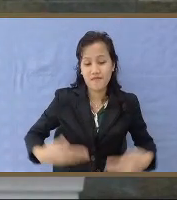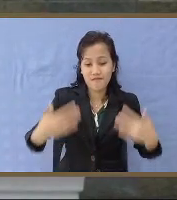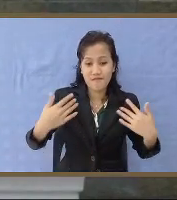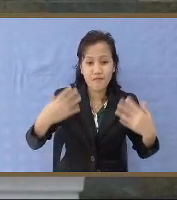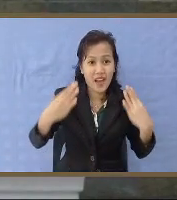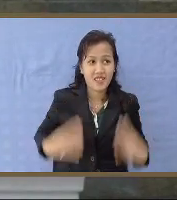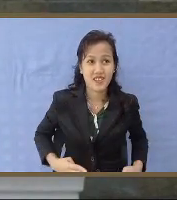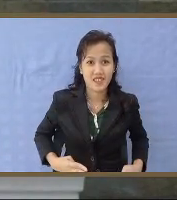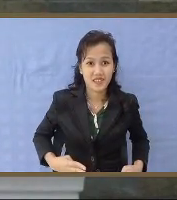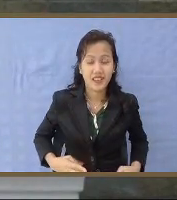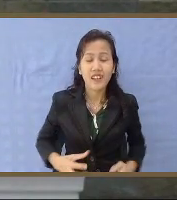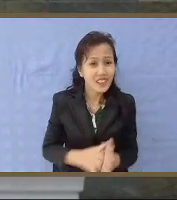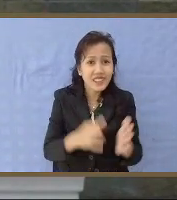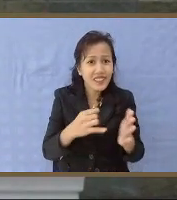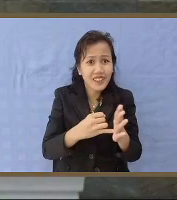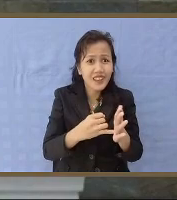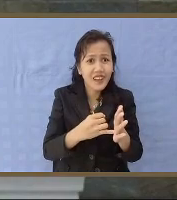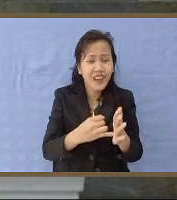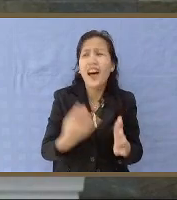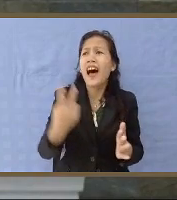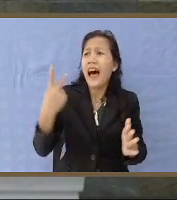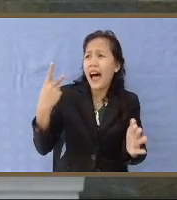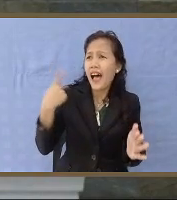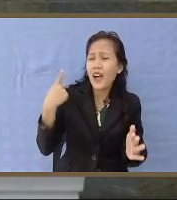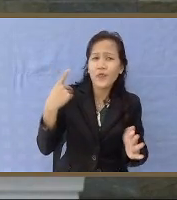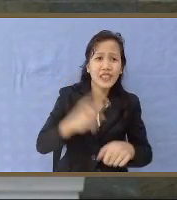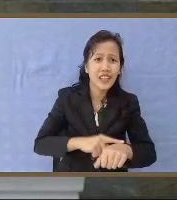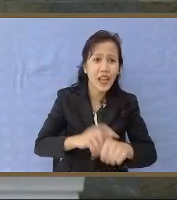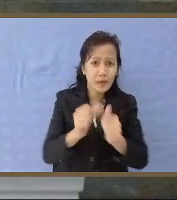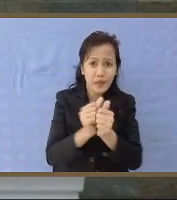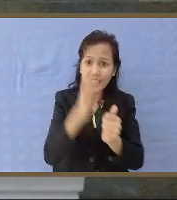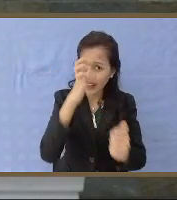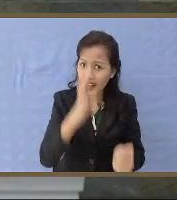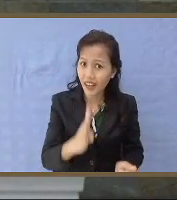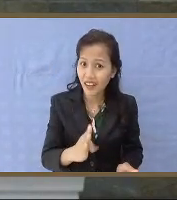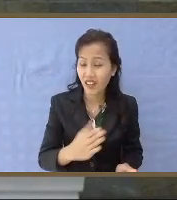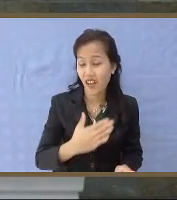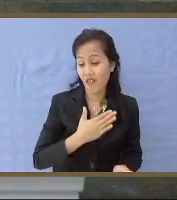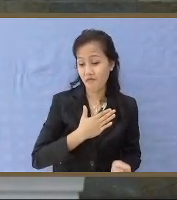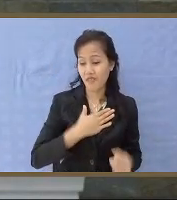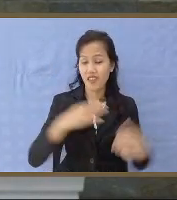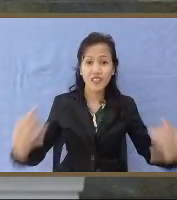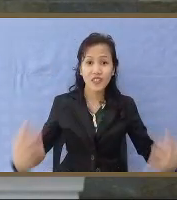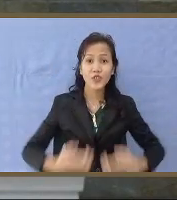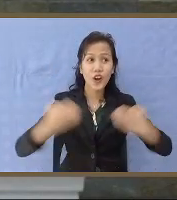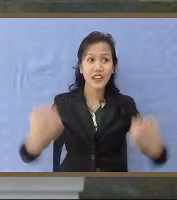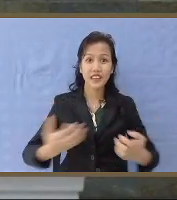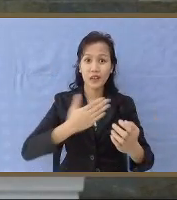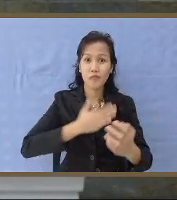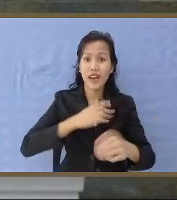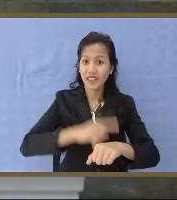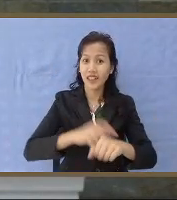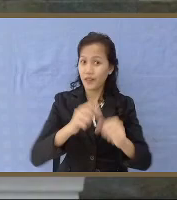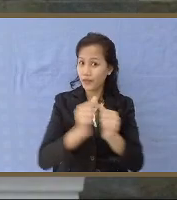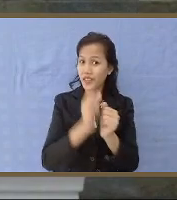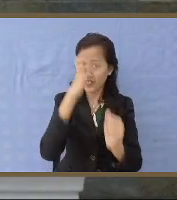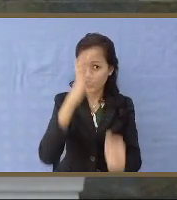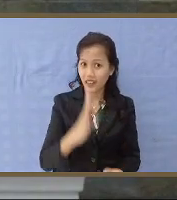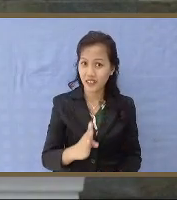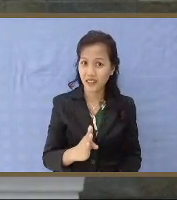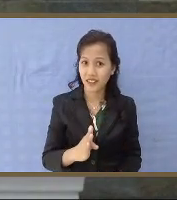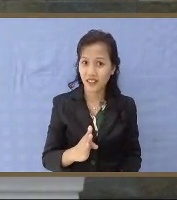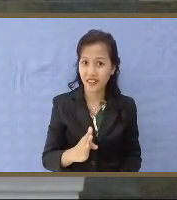it. I'm having time with God. I'm enjoying my time with God. You